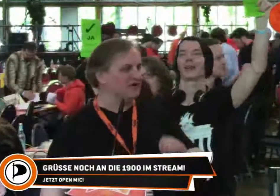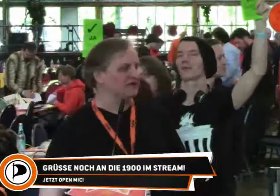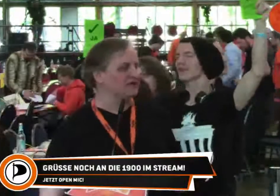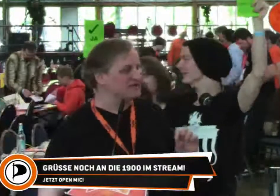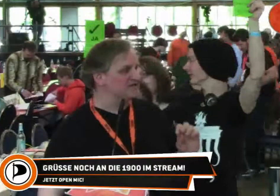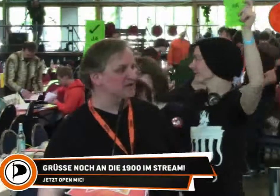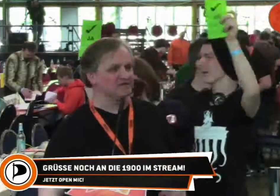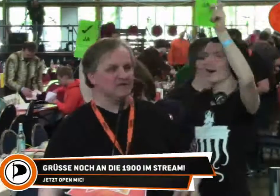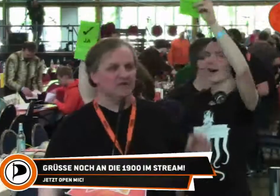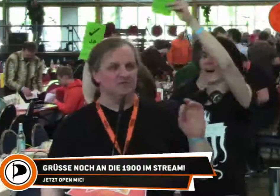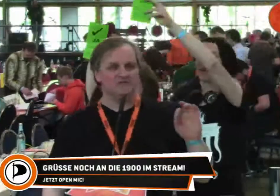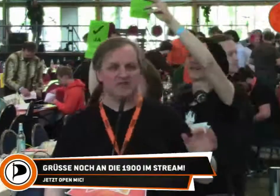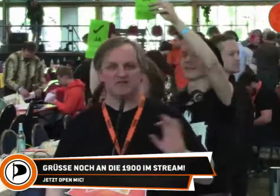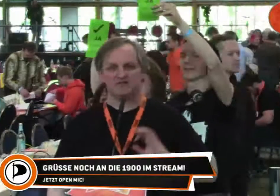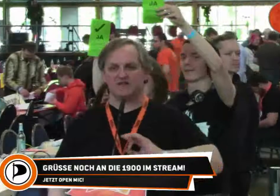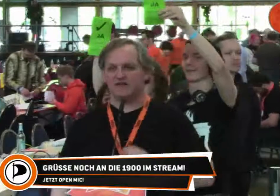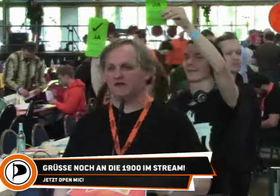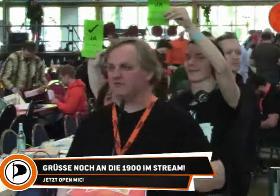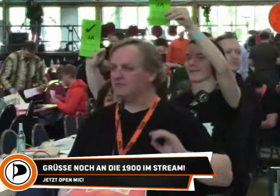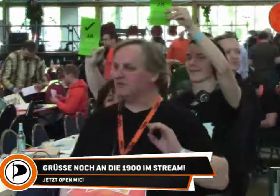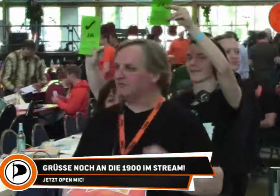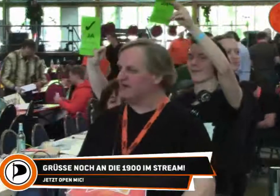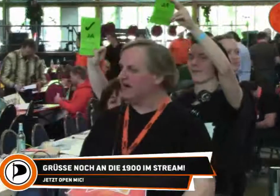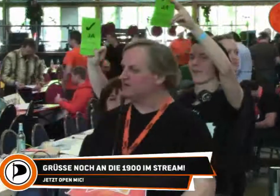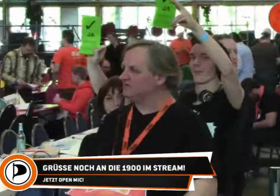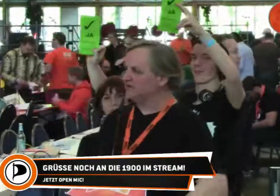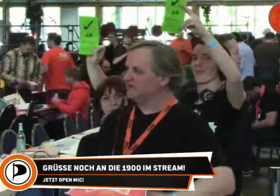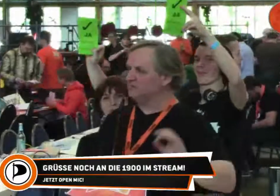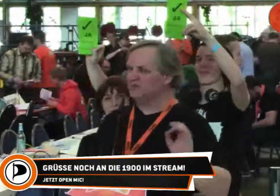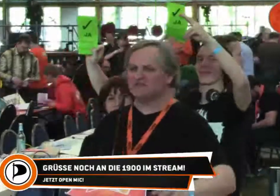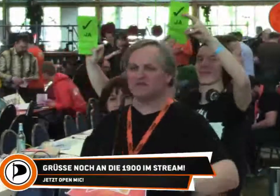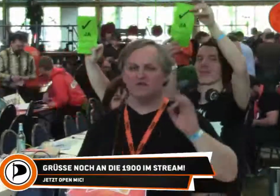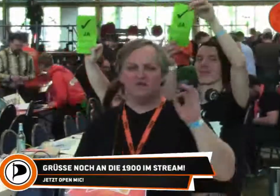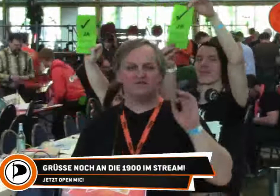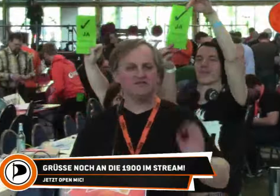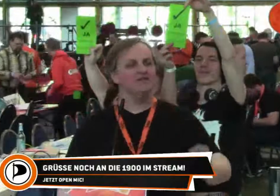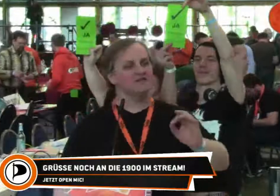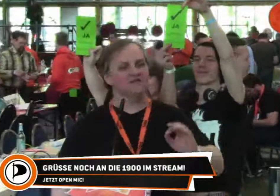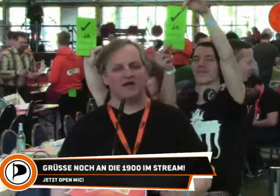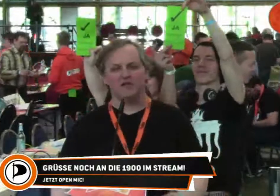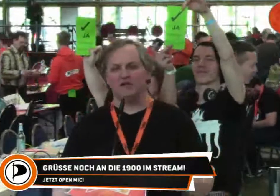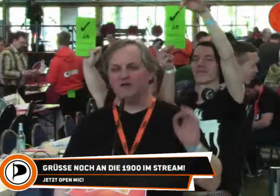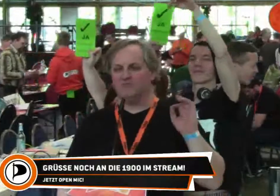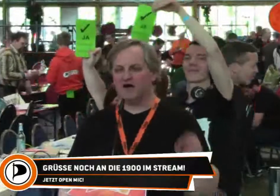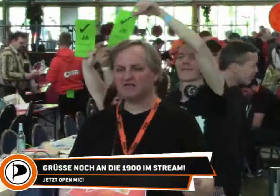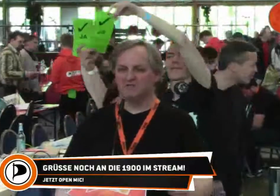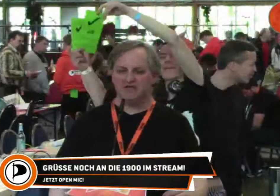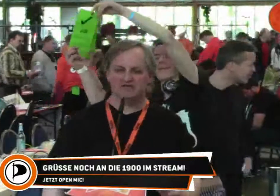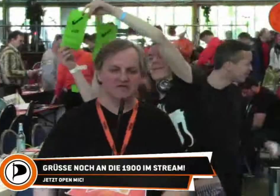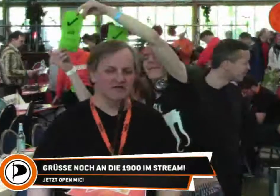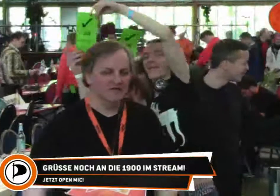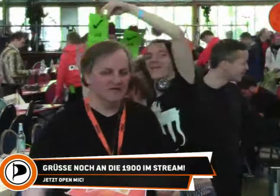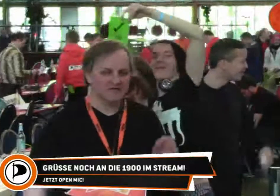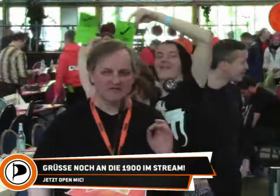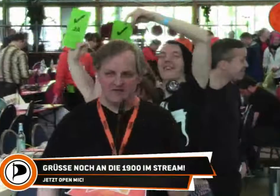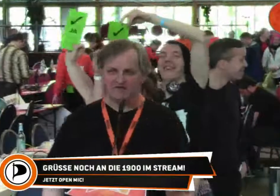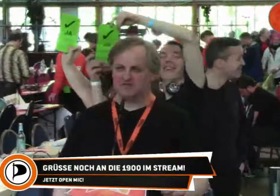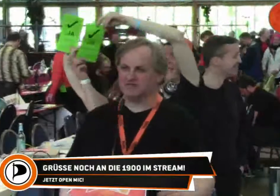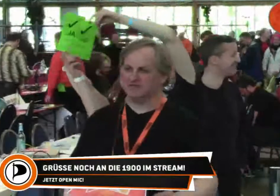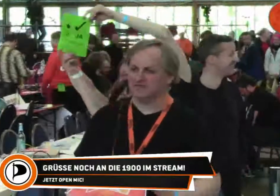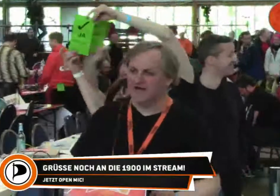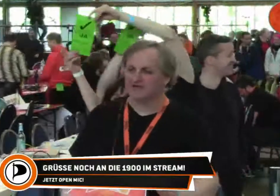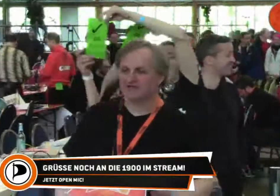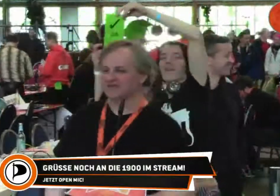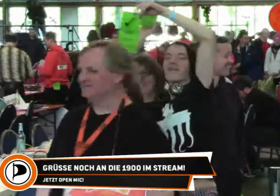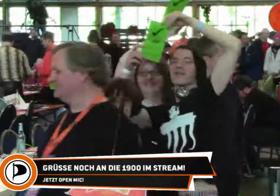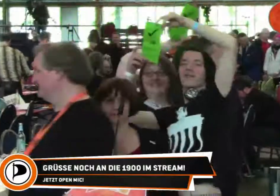und jemand organisiert CSD im Piraten Wiki bitte seht es euch an macht mit das ist